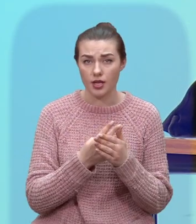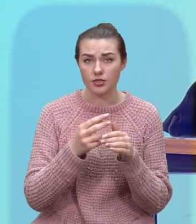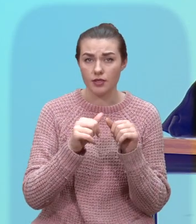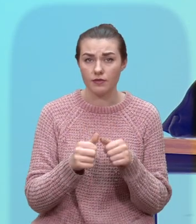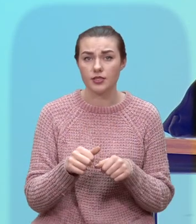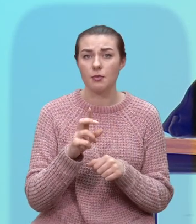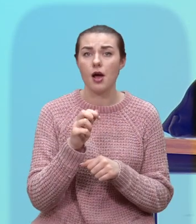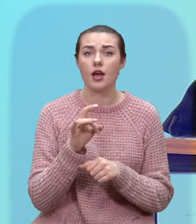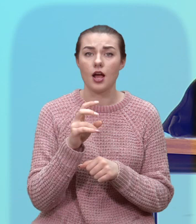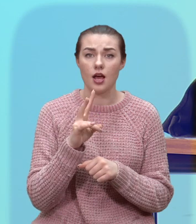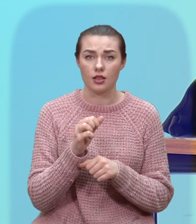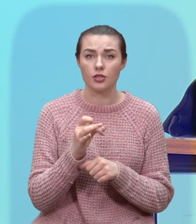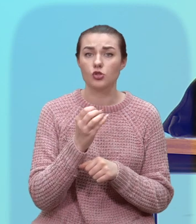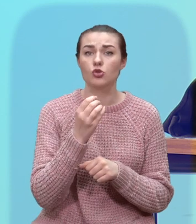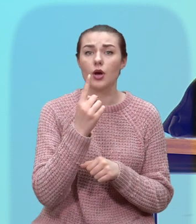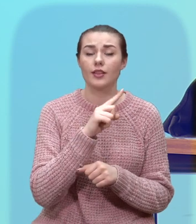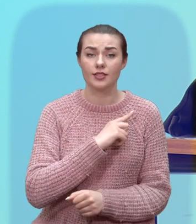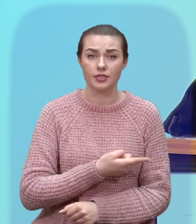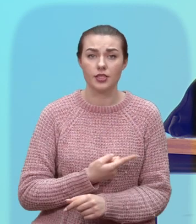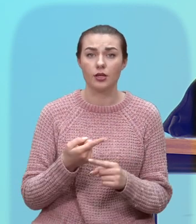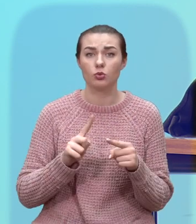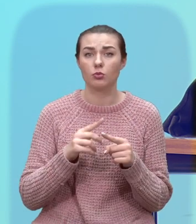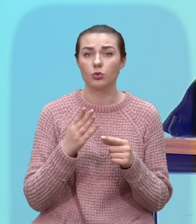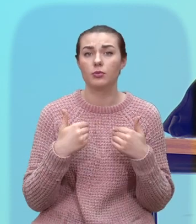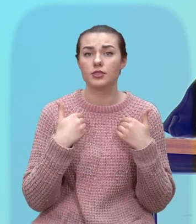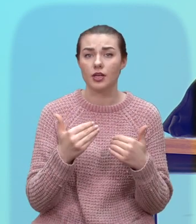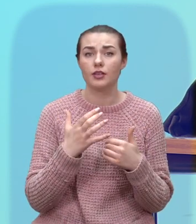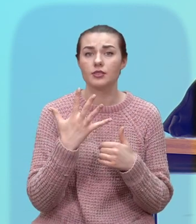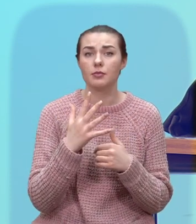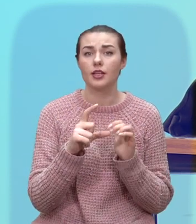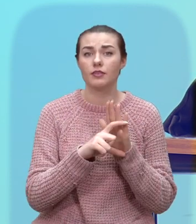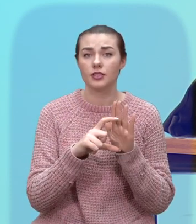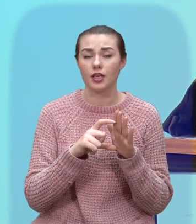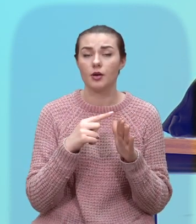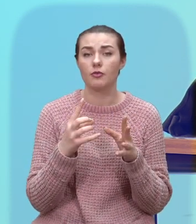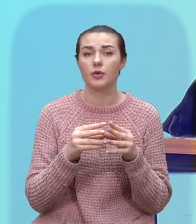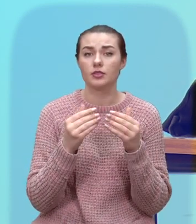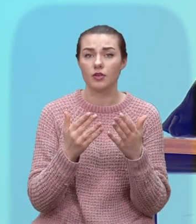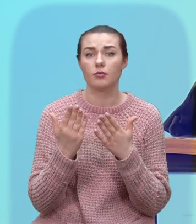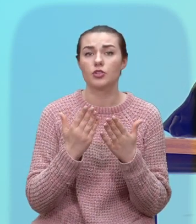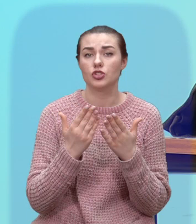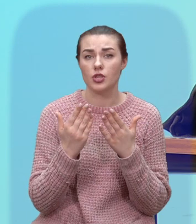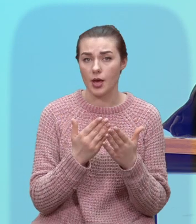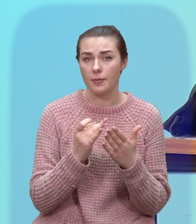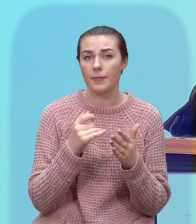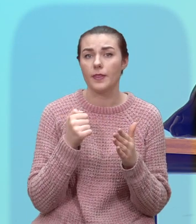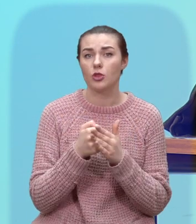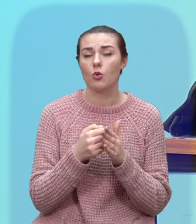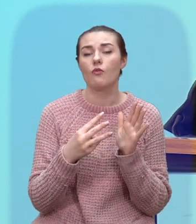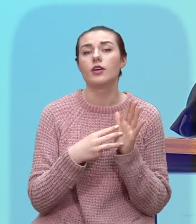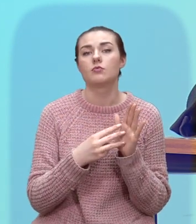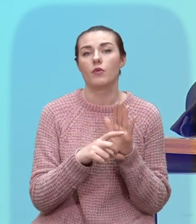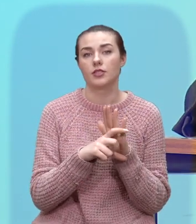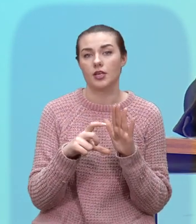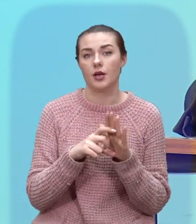виде барана и еще одна сила который здесь будет представлена с 5 стих а мы с вами прочитаем и до